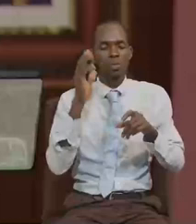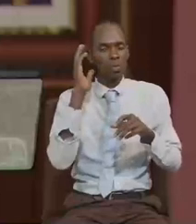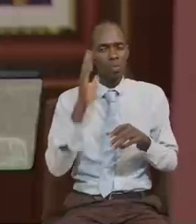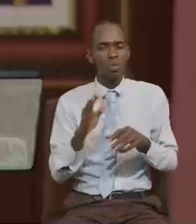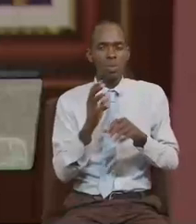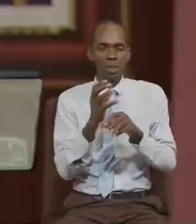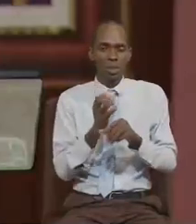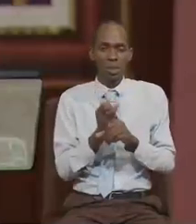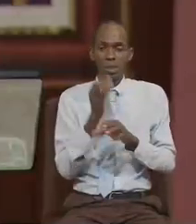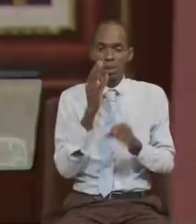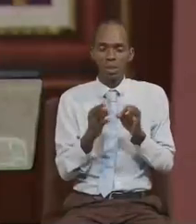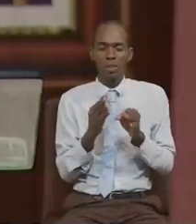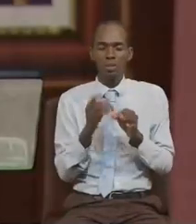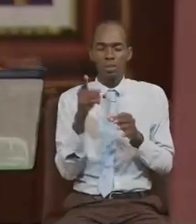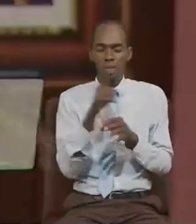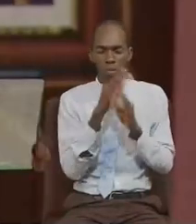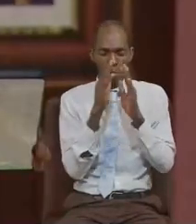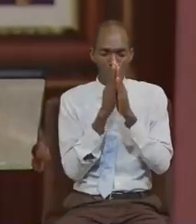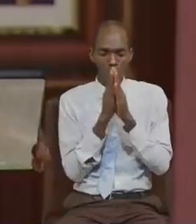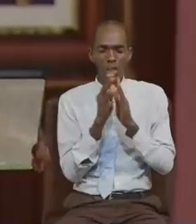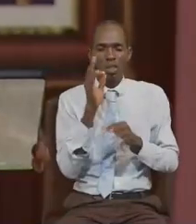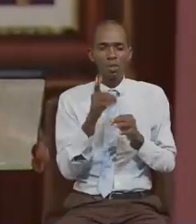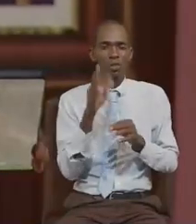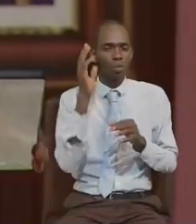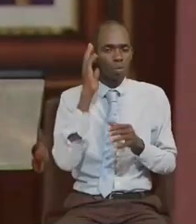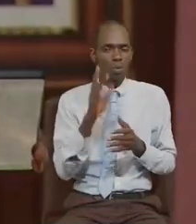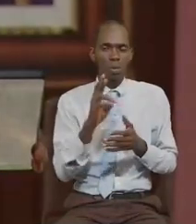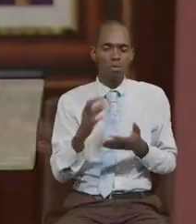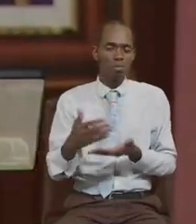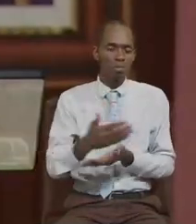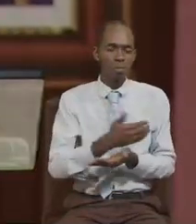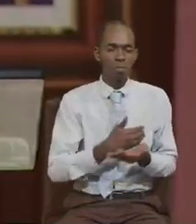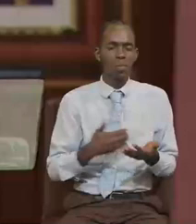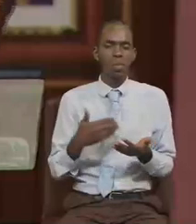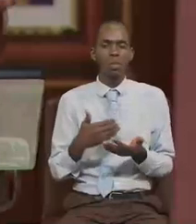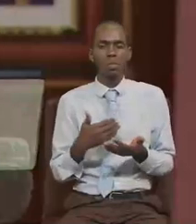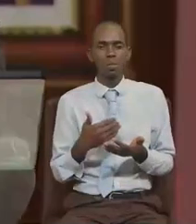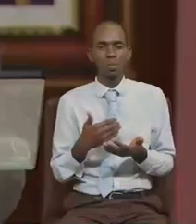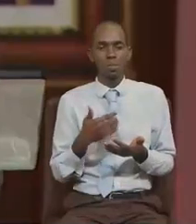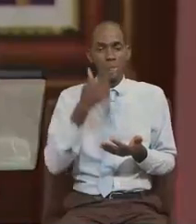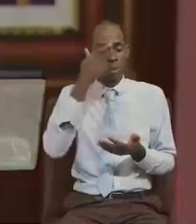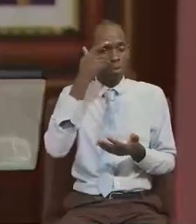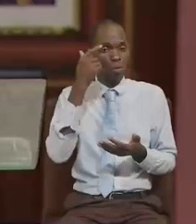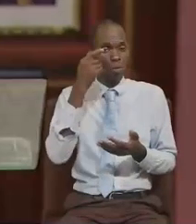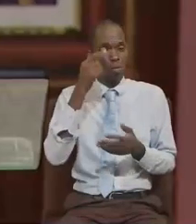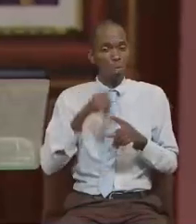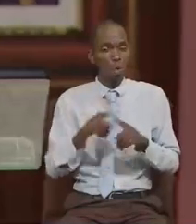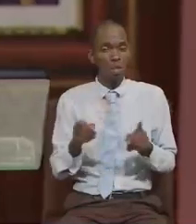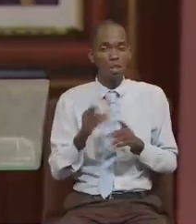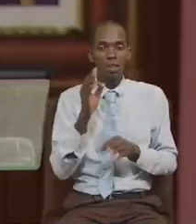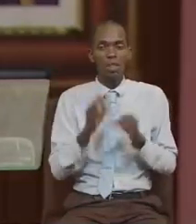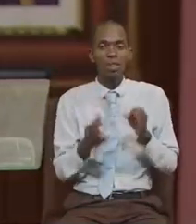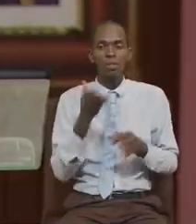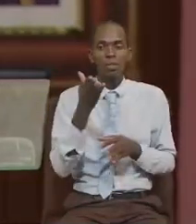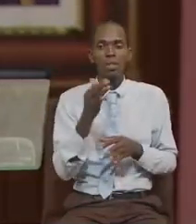pries, tu vas moissonner sur la base de cette prière. Mais, s'il n'y a pas de prière, après